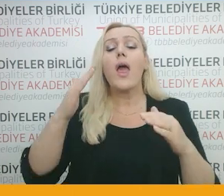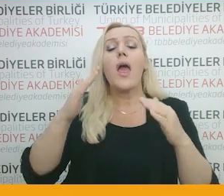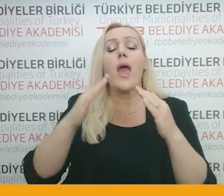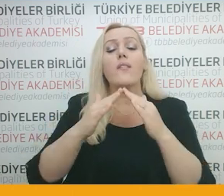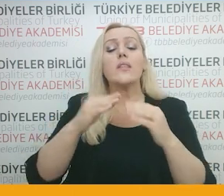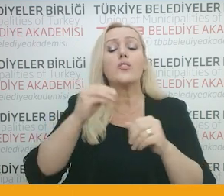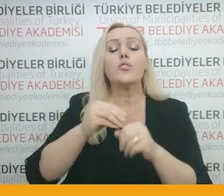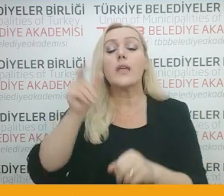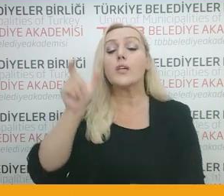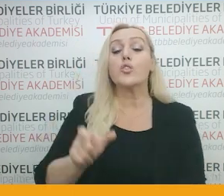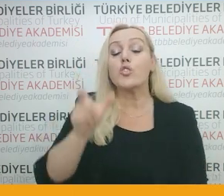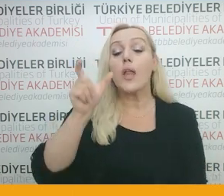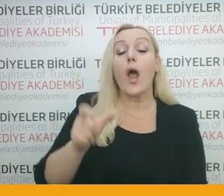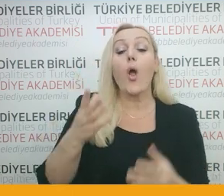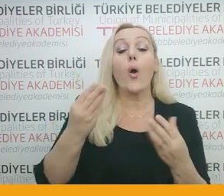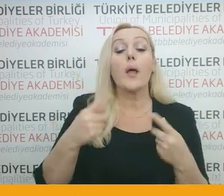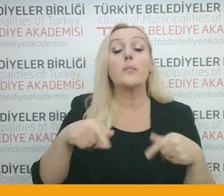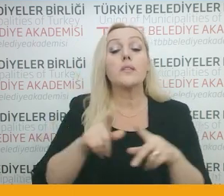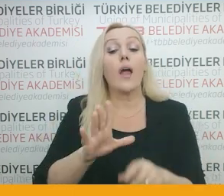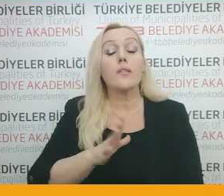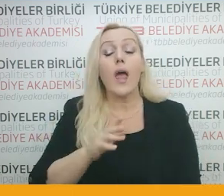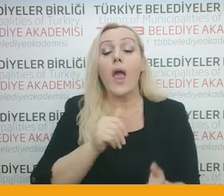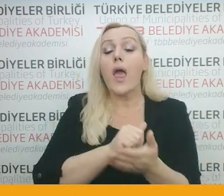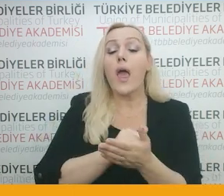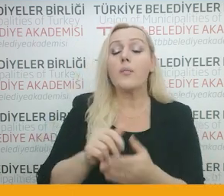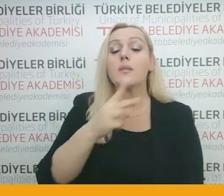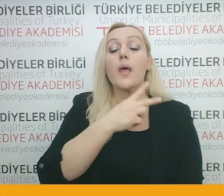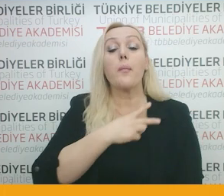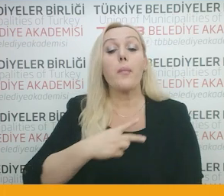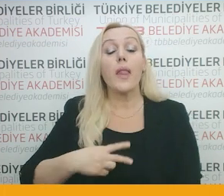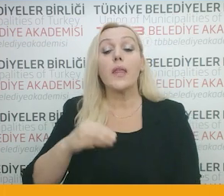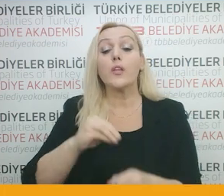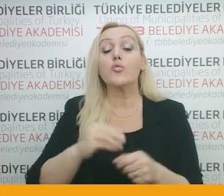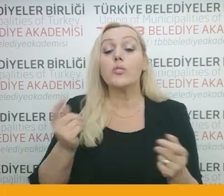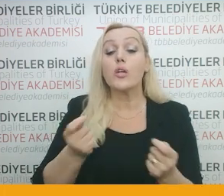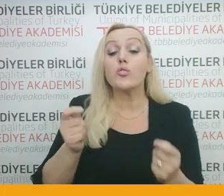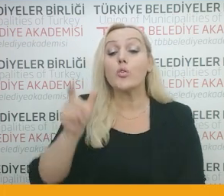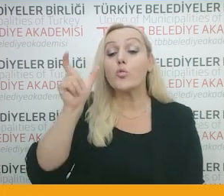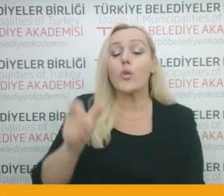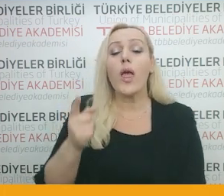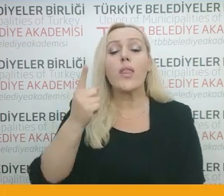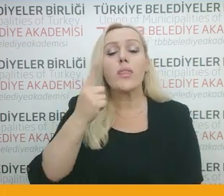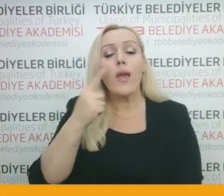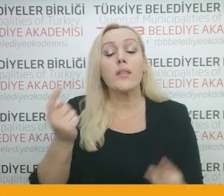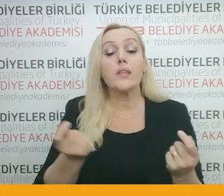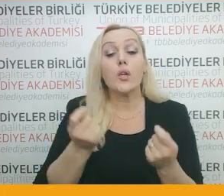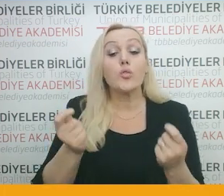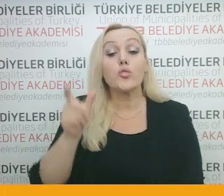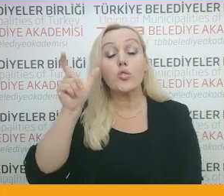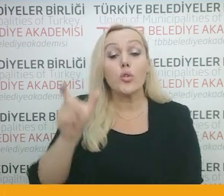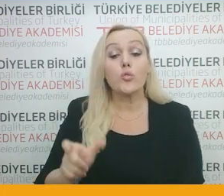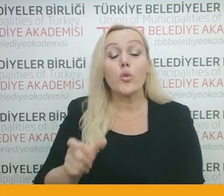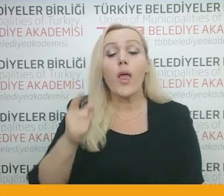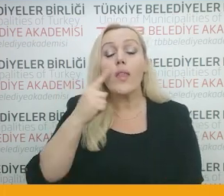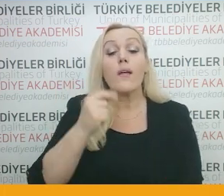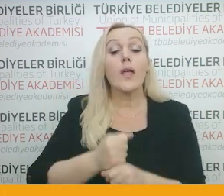biz çeşitli statüde bulunabiliriz. Hepimiz belediye çalışanıyız, kamu çalışanıyız. Dolayısıyla devlet görevlisi